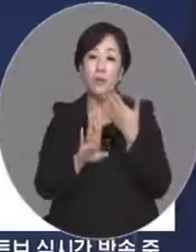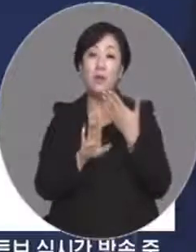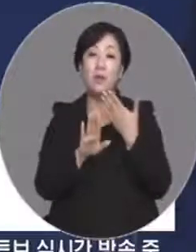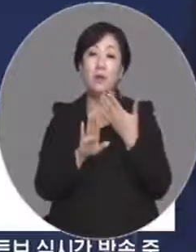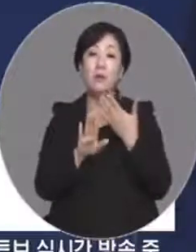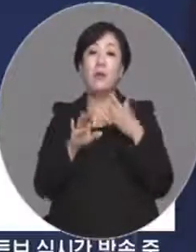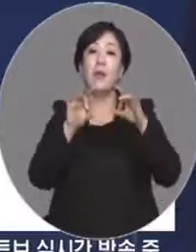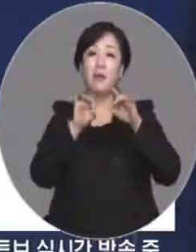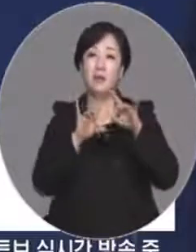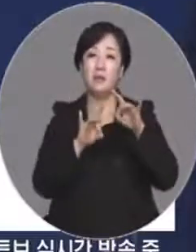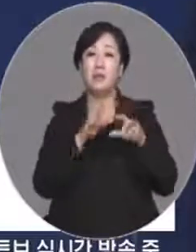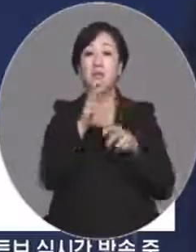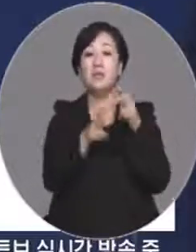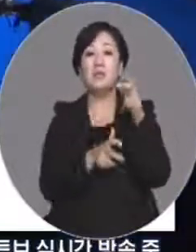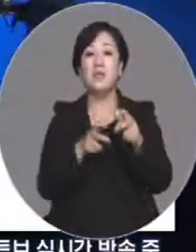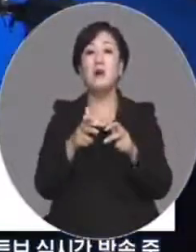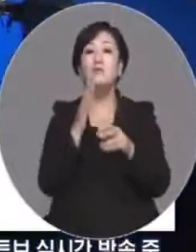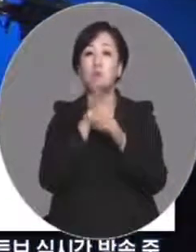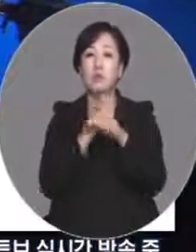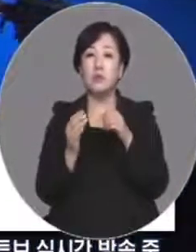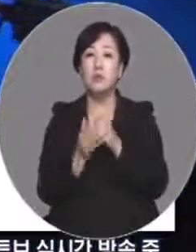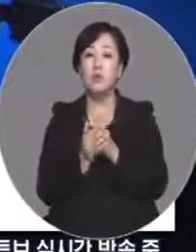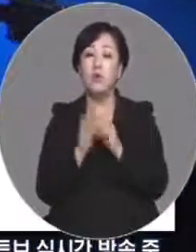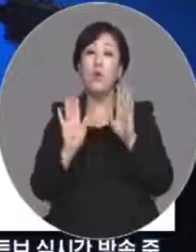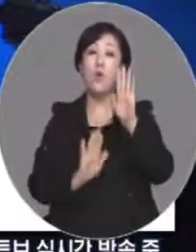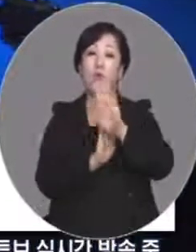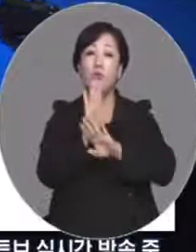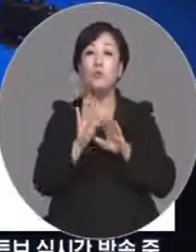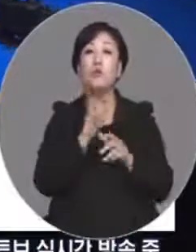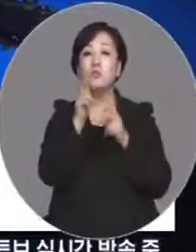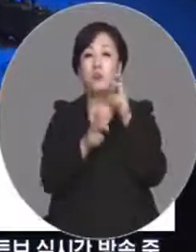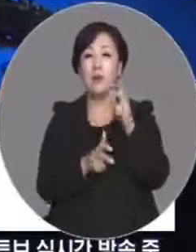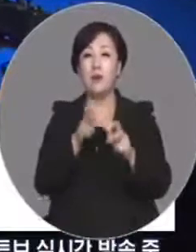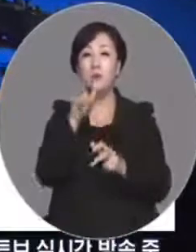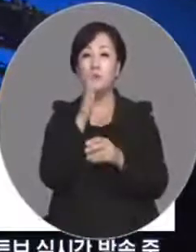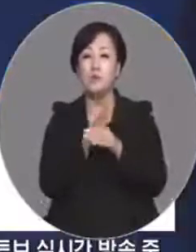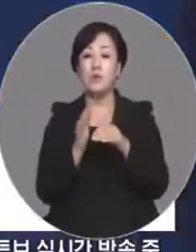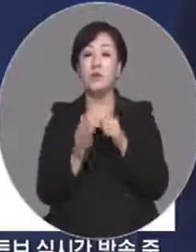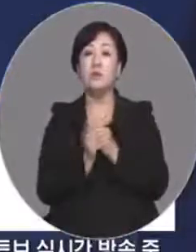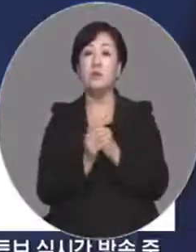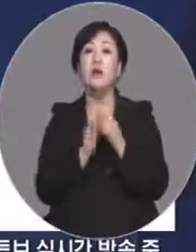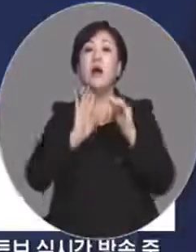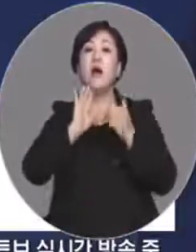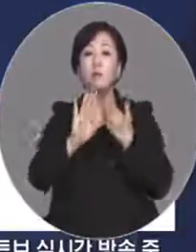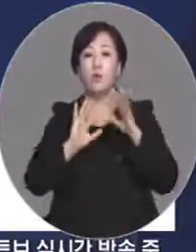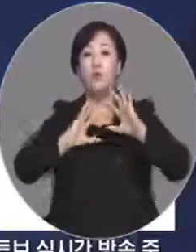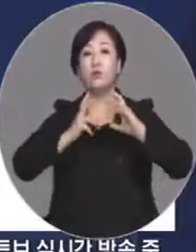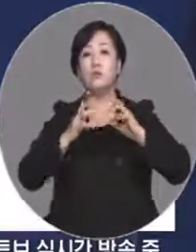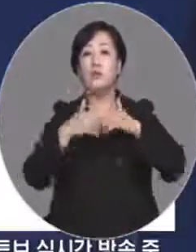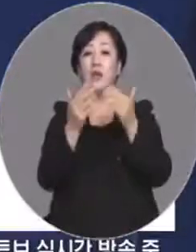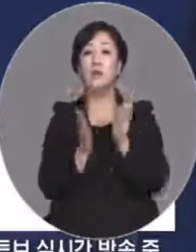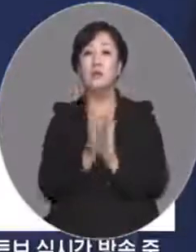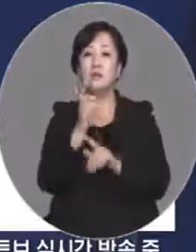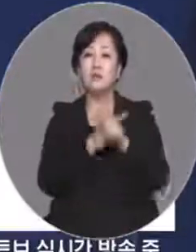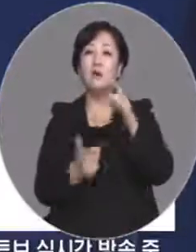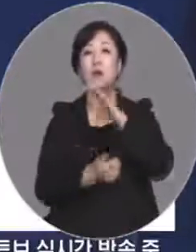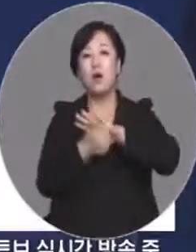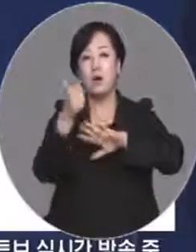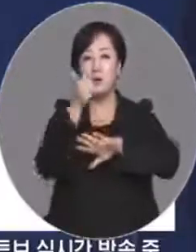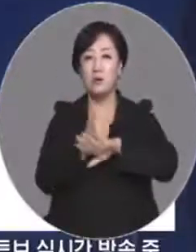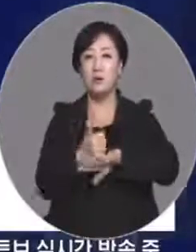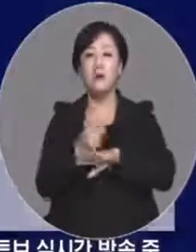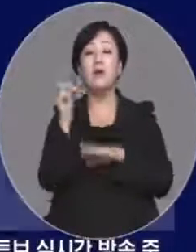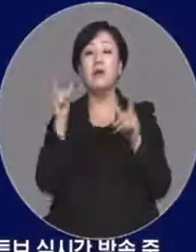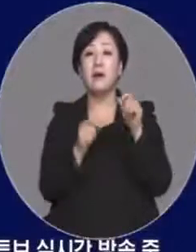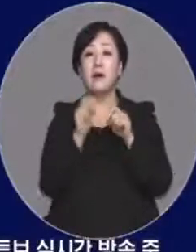미래 에너지 산업이었습니다. 부유식 풍력 발전 같은 거는 앞으로 세계화를 날이벌지 않다고